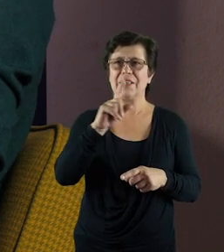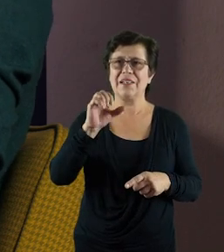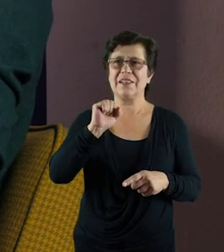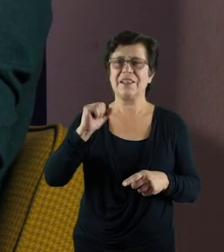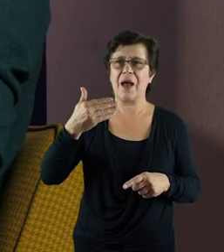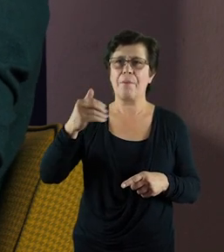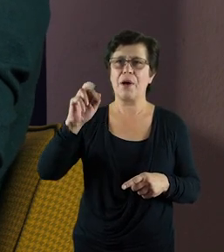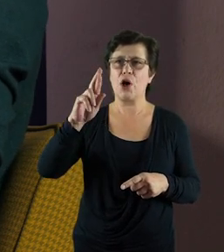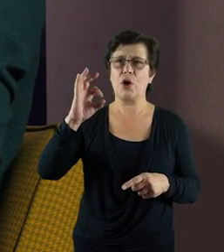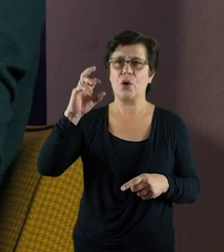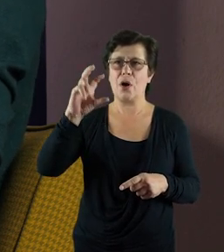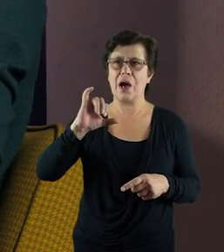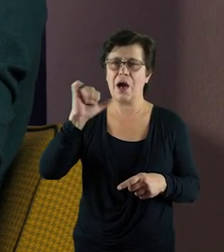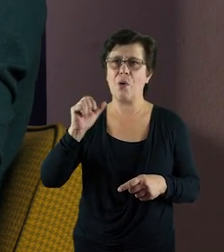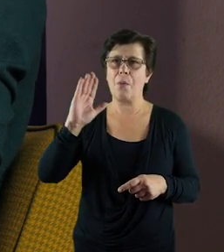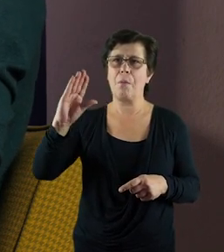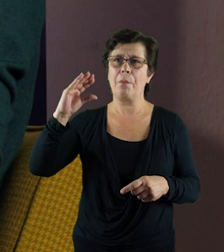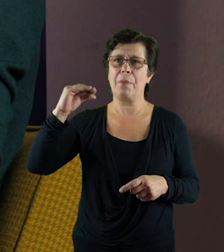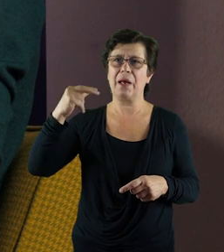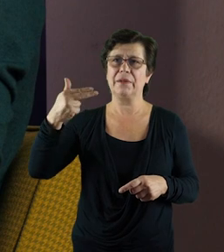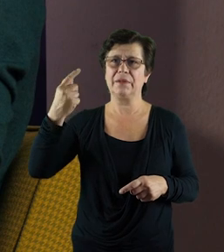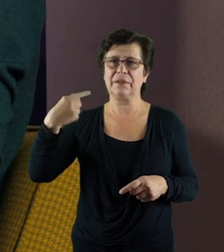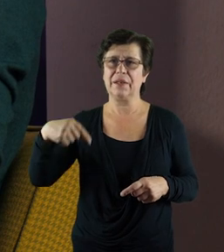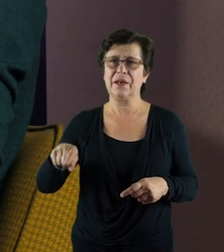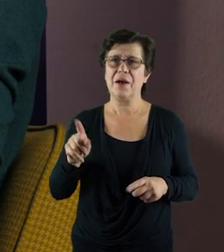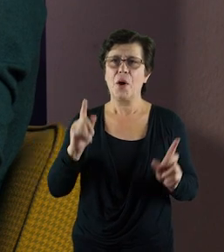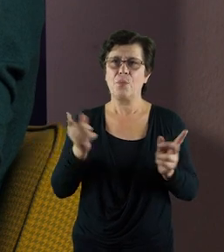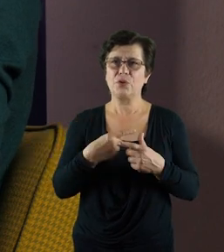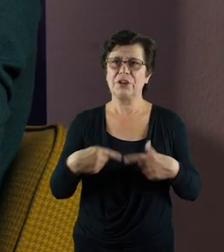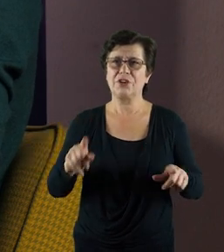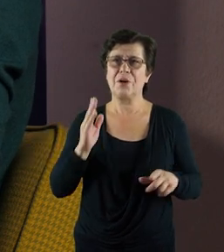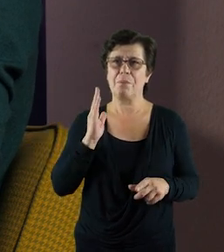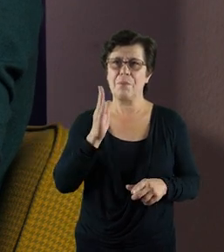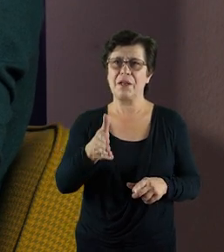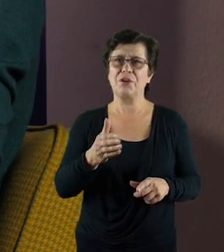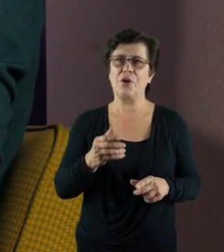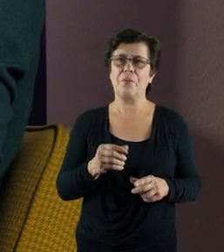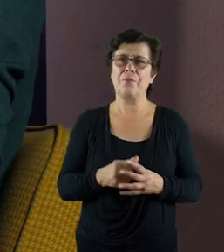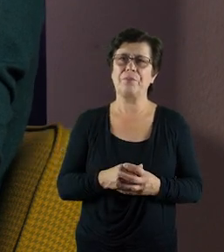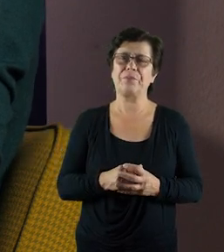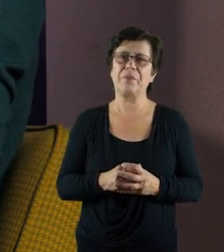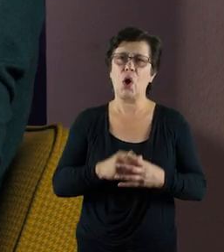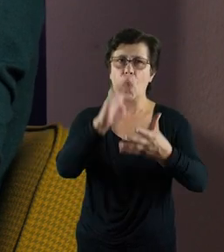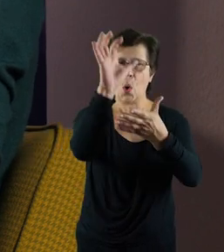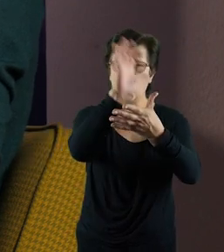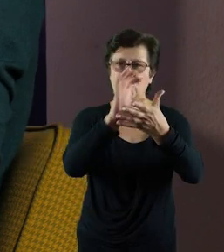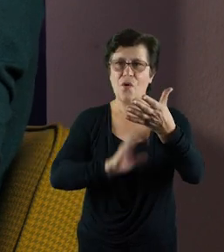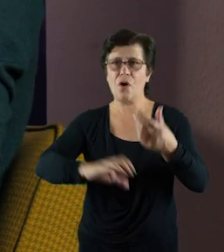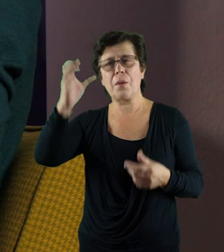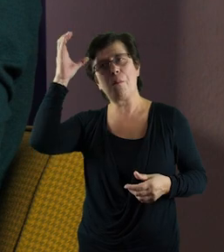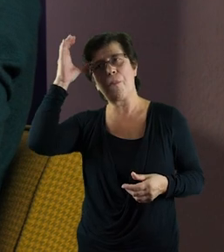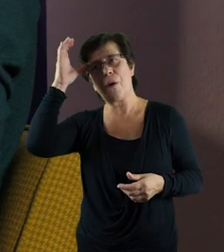Band i w ilustracji muzycznej tego zespołu będą utwory